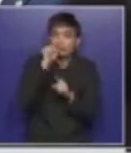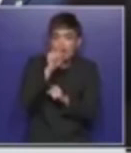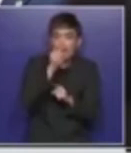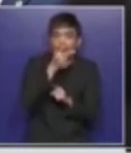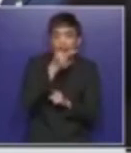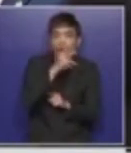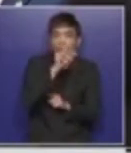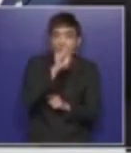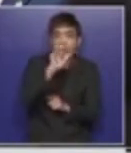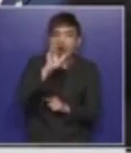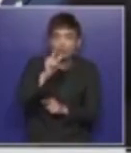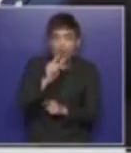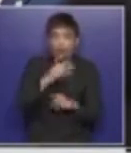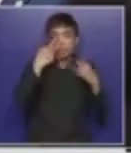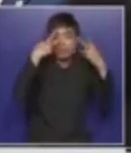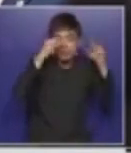2